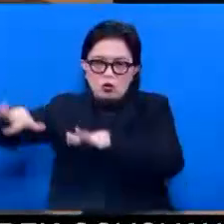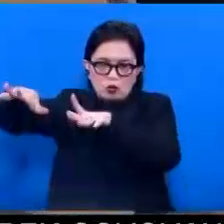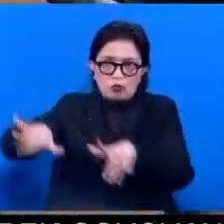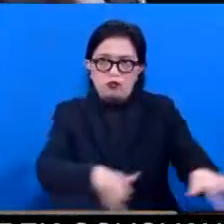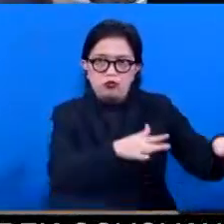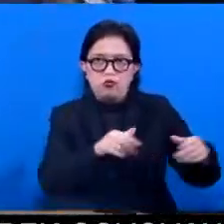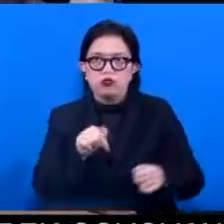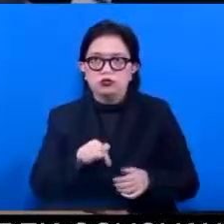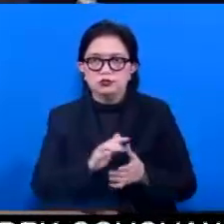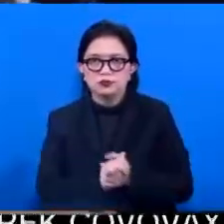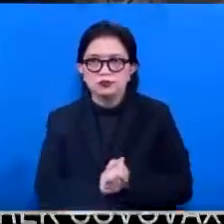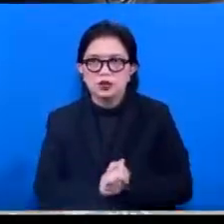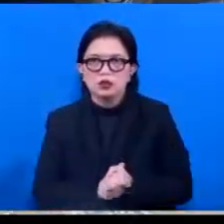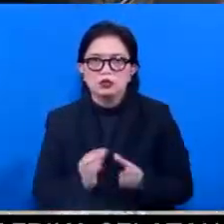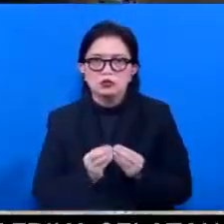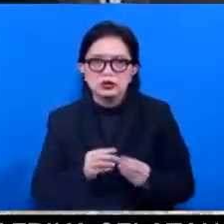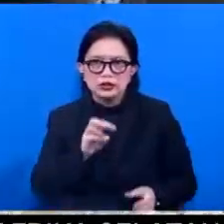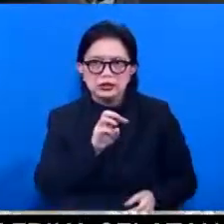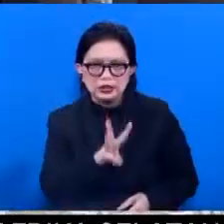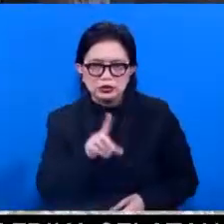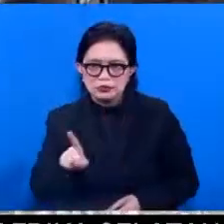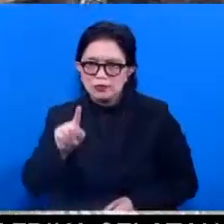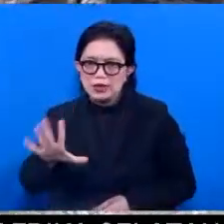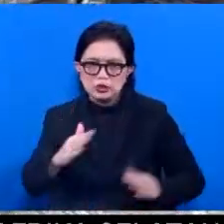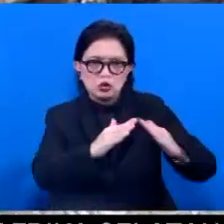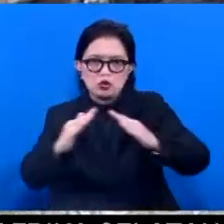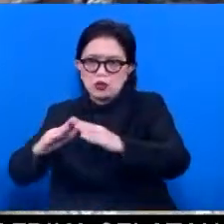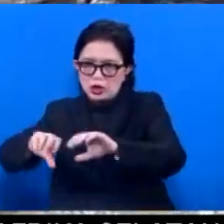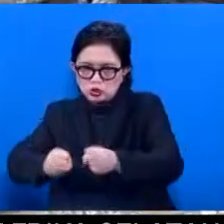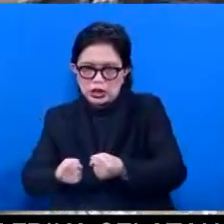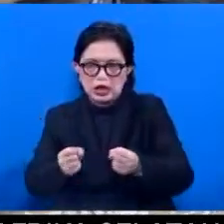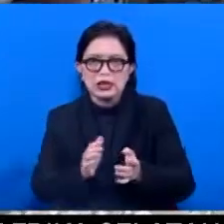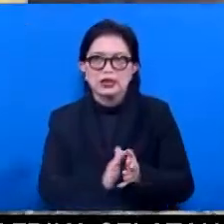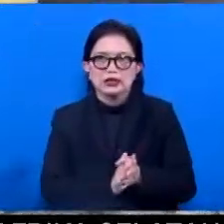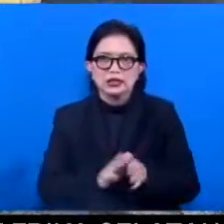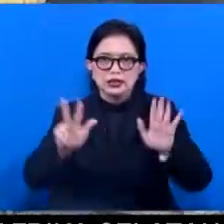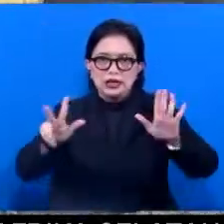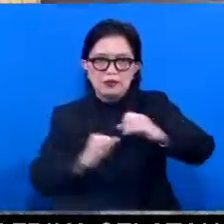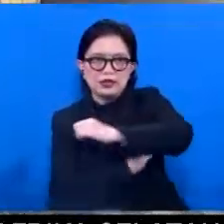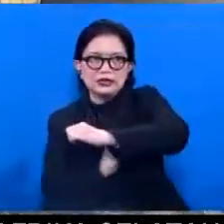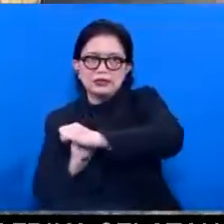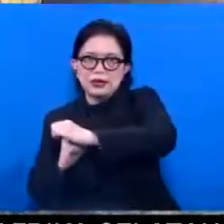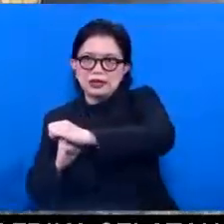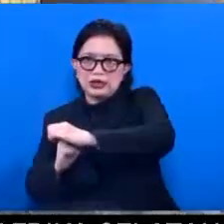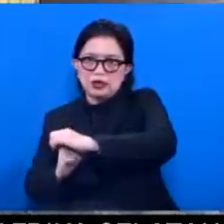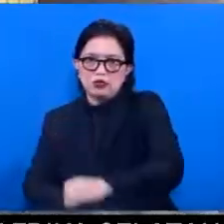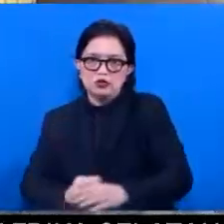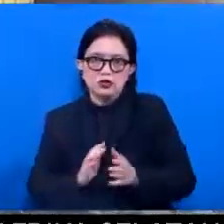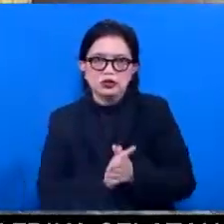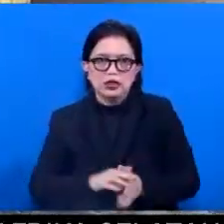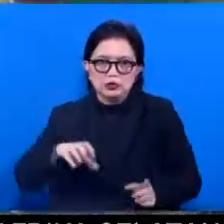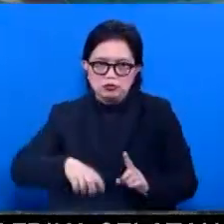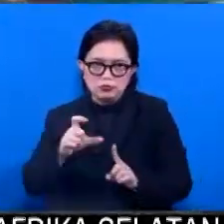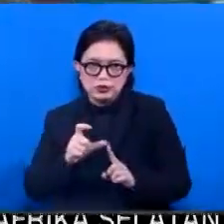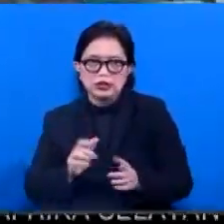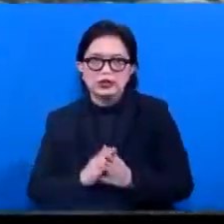Sukawening dan Karang Tengah merusak 315 rumah warga. Selain itu, ada 8 jembatan, 1 tempat ibadah, dan sebuah sekolah pendidikan